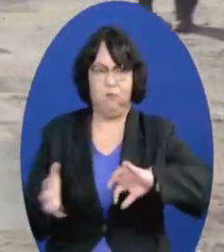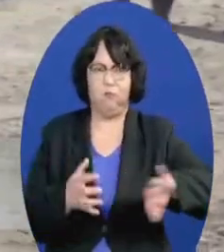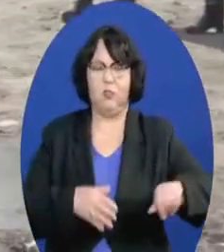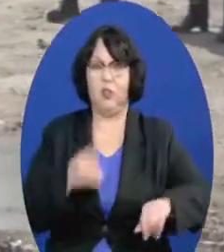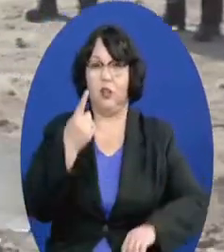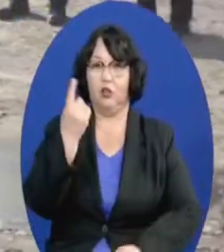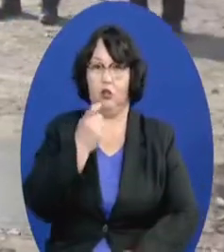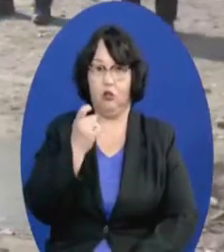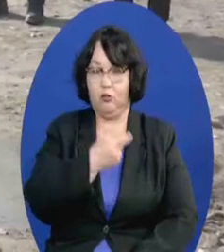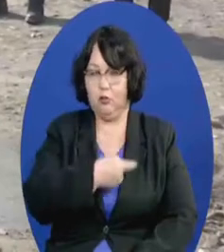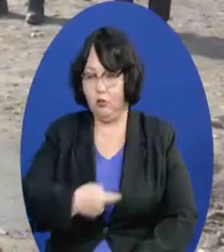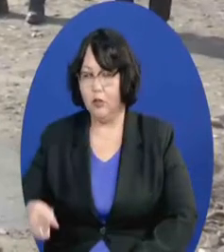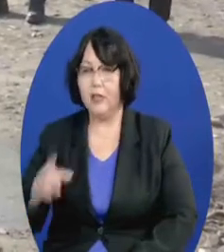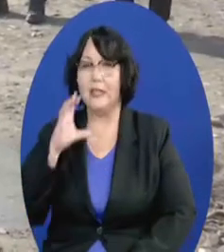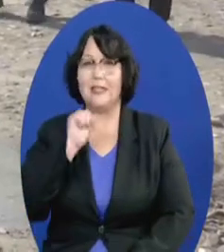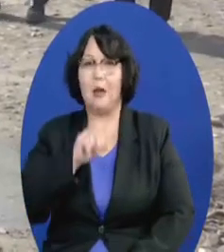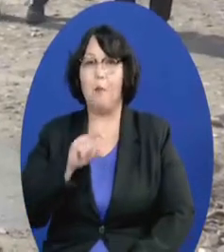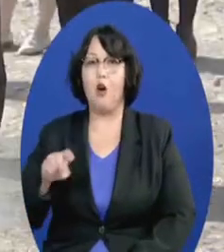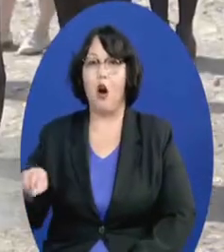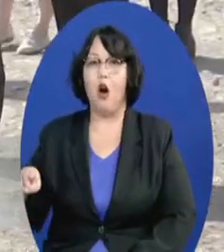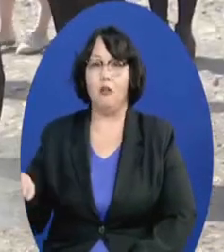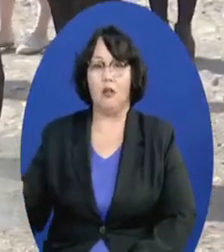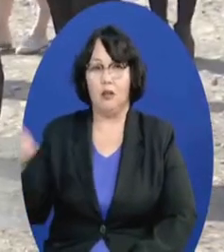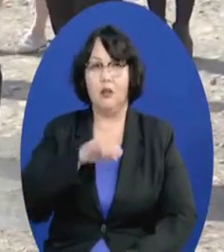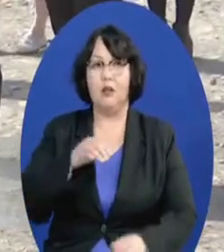1-р хороололоос Сапар үйлчлэгний төв хүртэлх авц